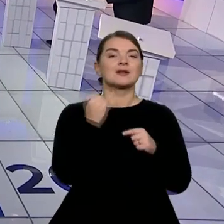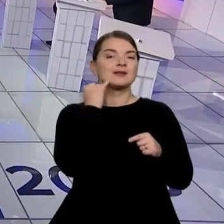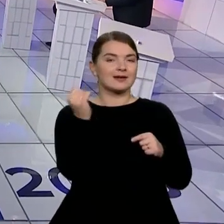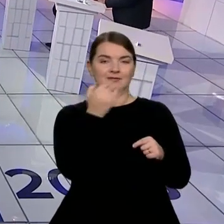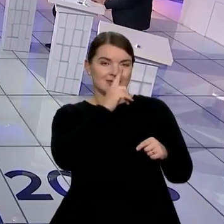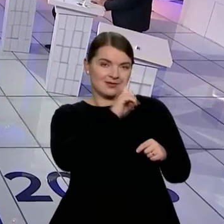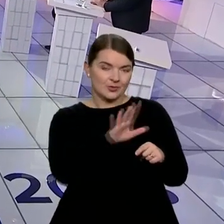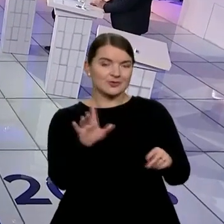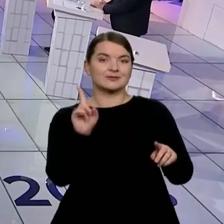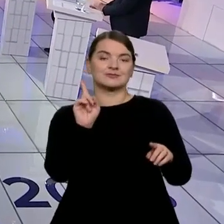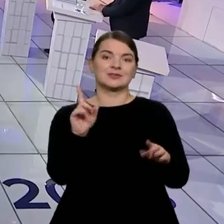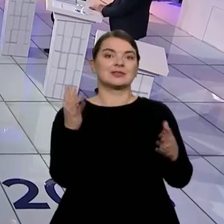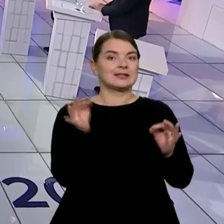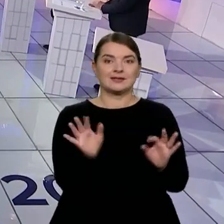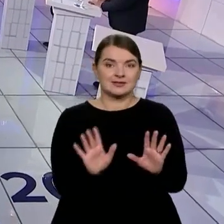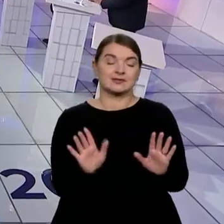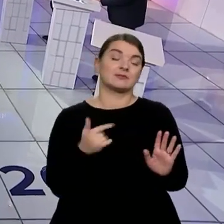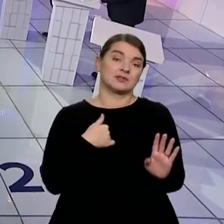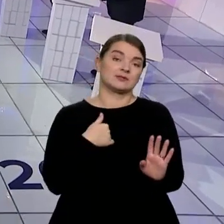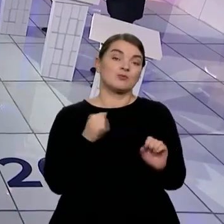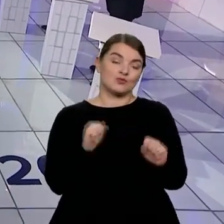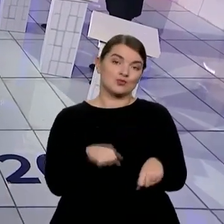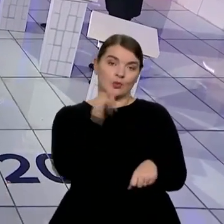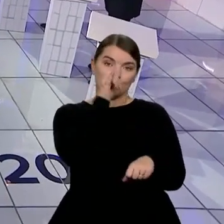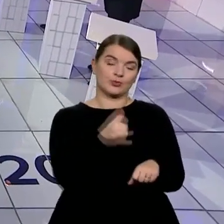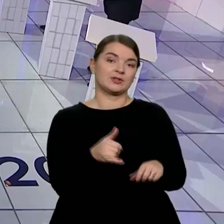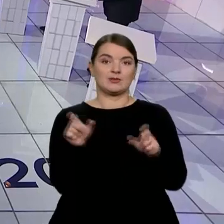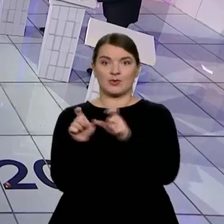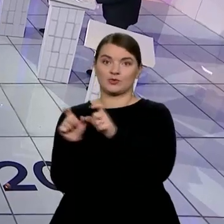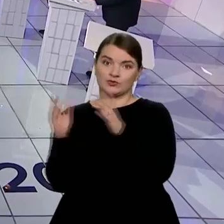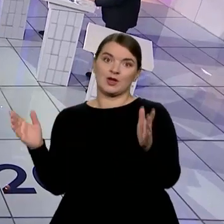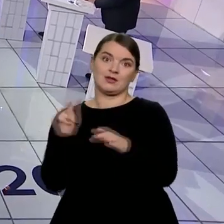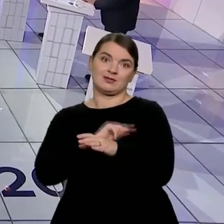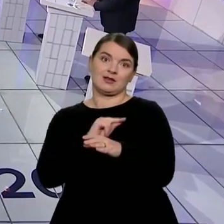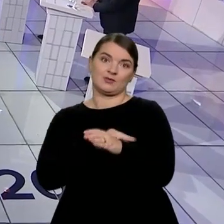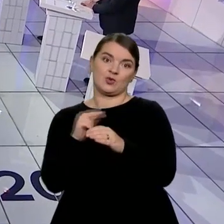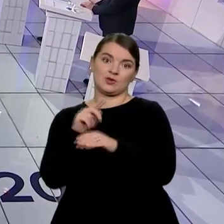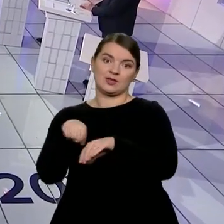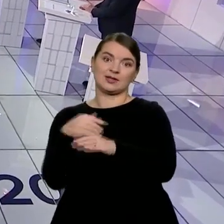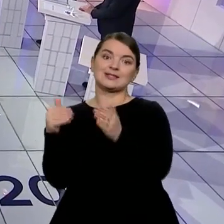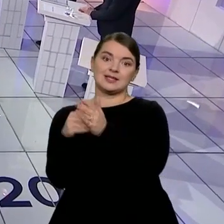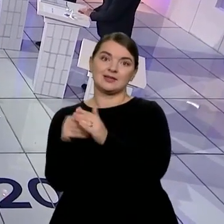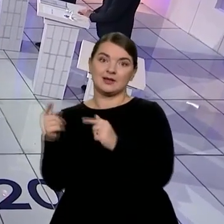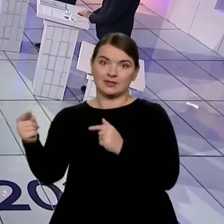galbūt ji yra ir neteisinga, bet mano manimu, prekybos centrų darbo laiką galima būtų apriboti ir išbandyti tokią idėją.